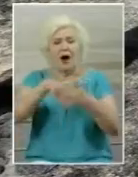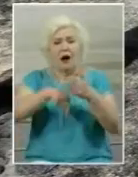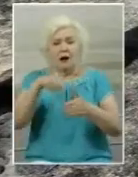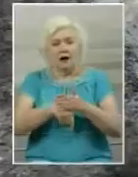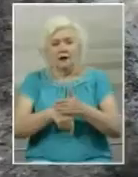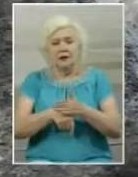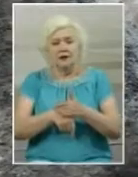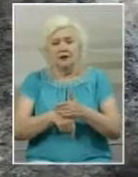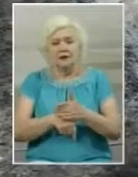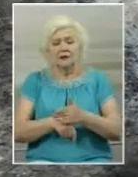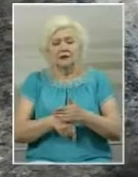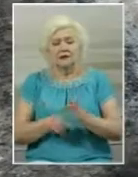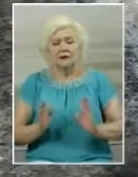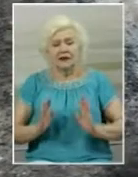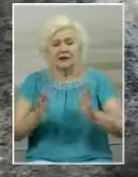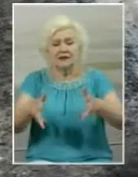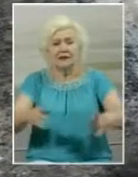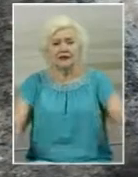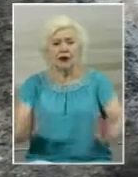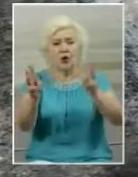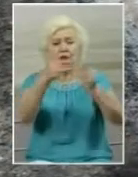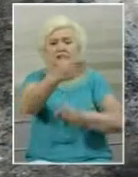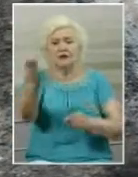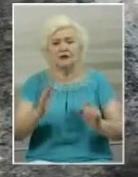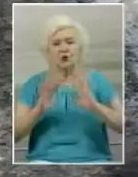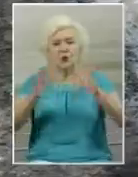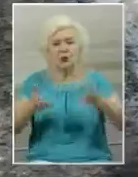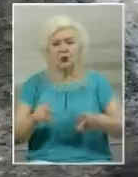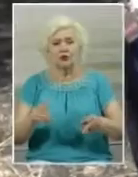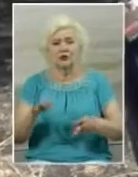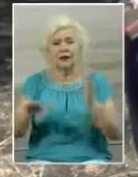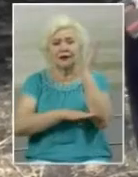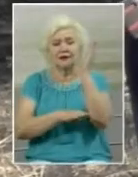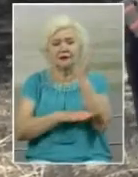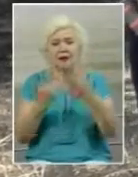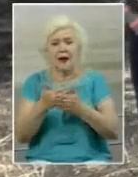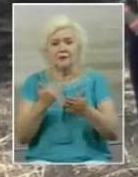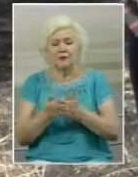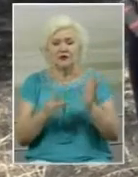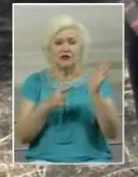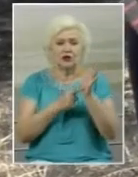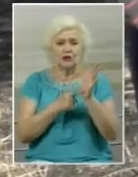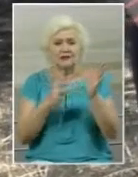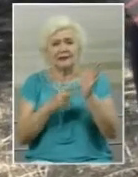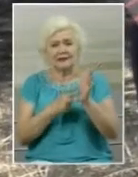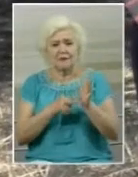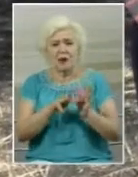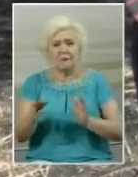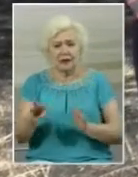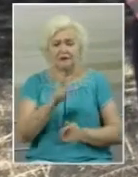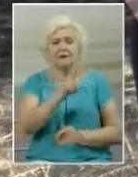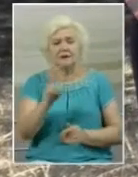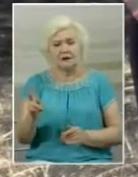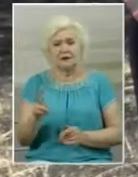характерні сліди від горіння цієї покришки на дереві на висоті близько 6-7 метрів,